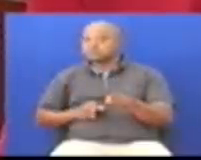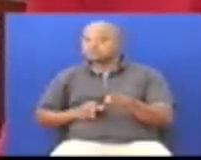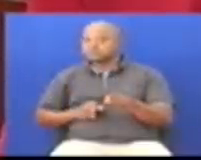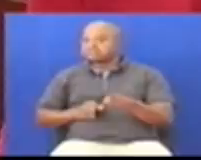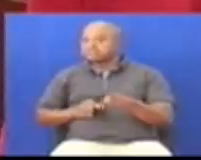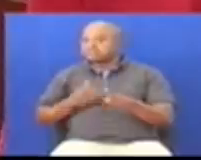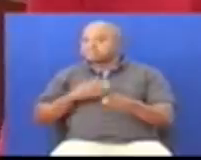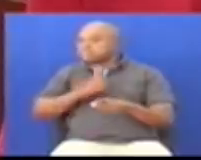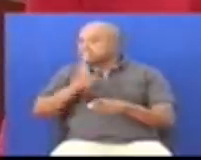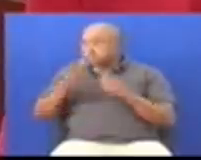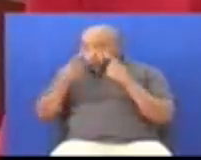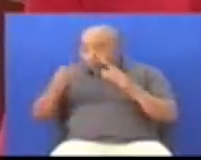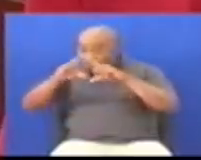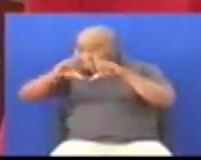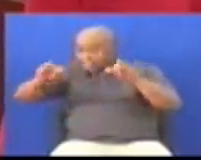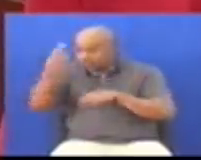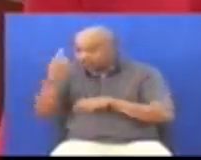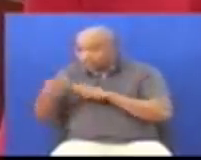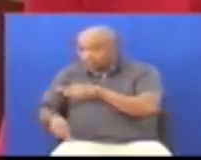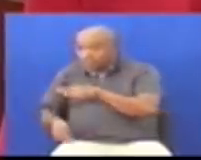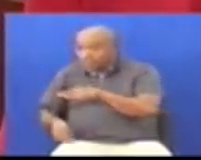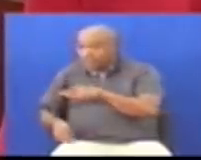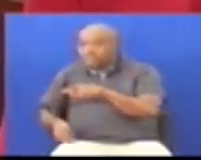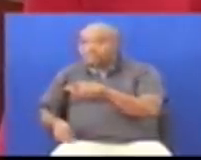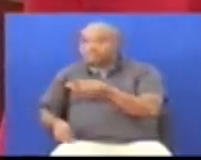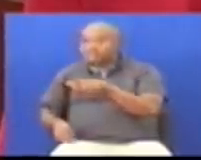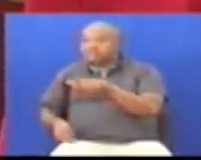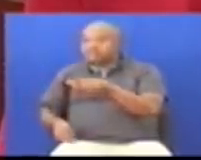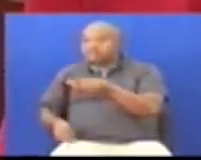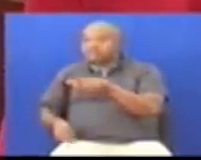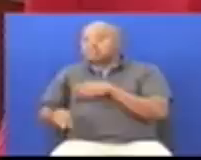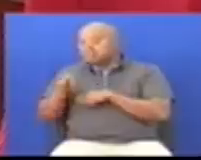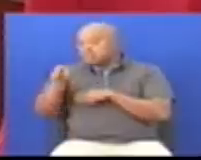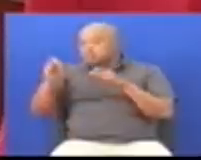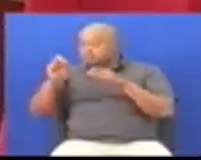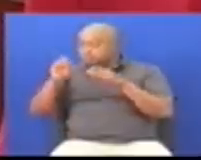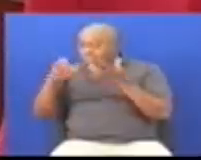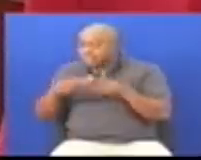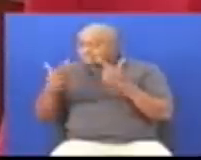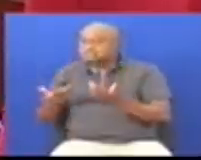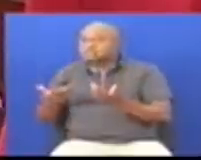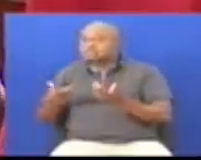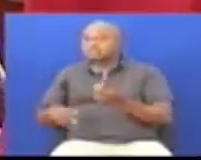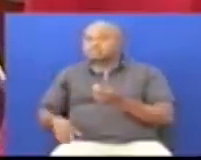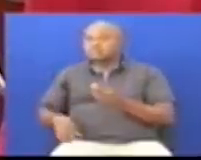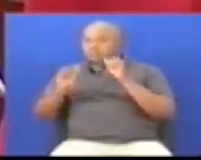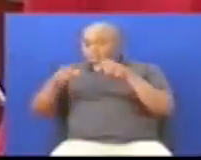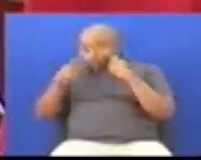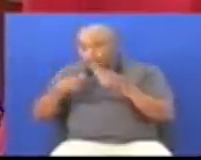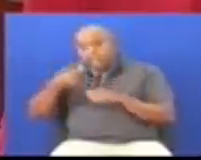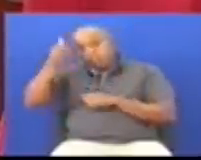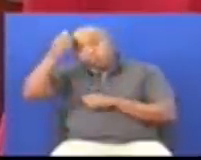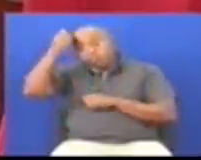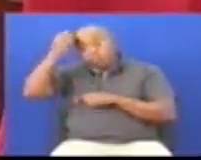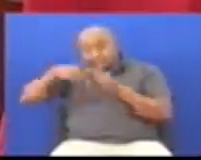kuangalia kitambulisho. Kitambulisho is just anything. Lakini record